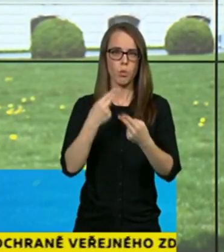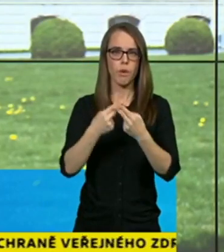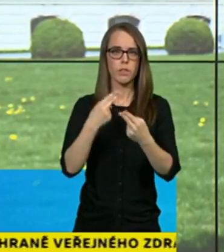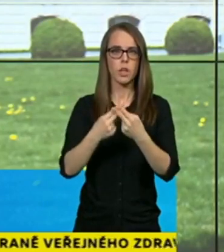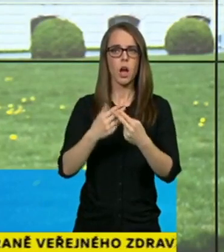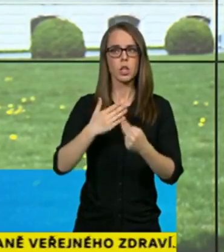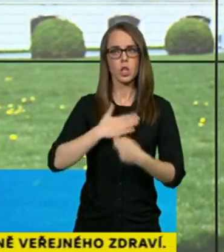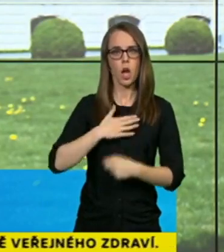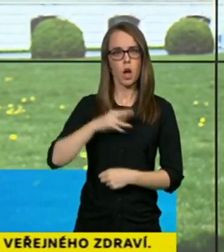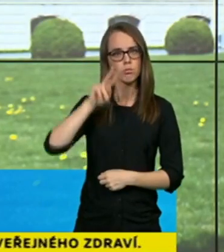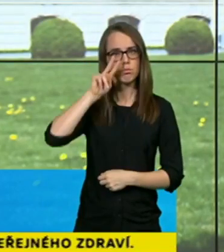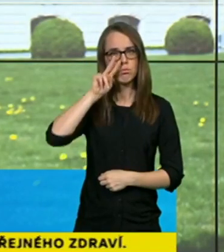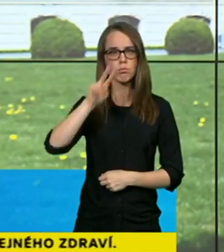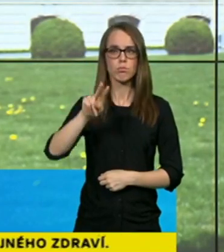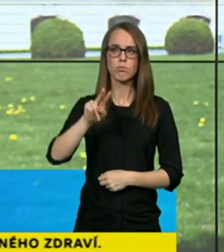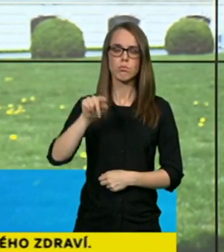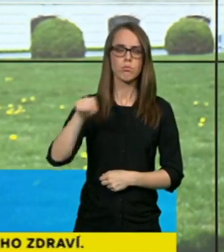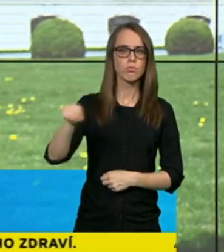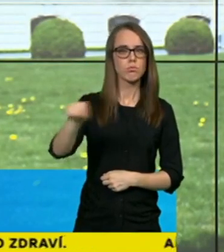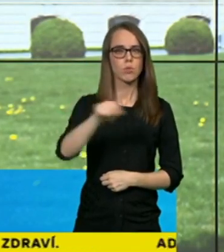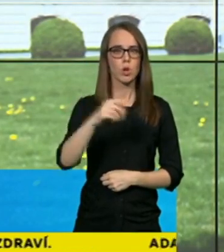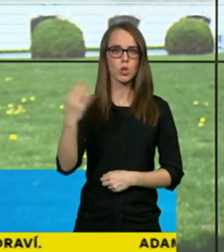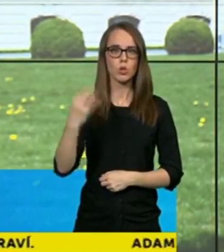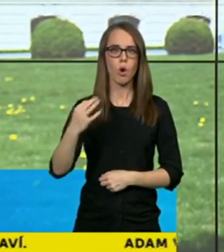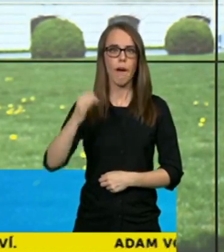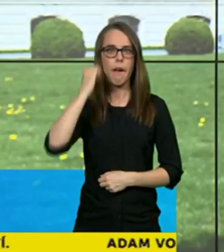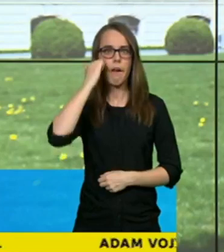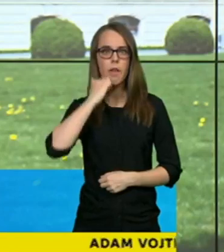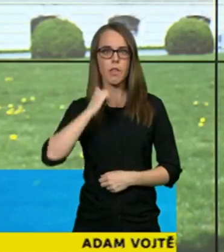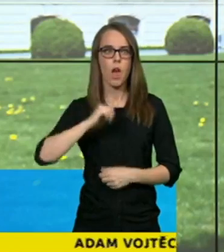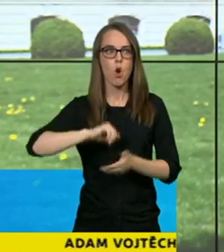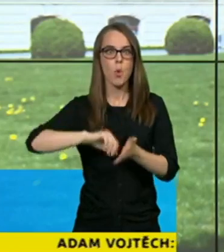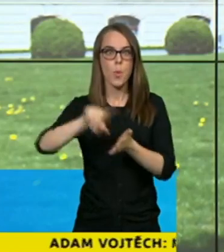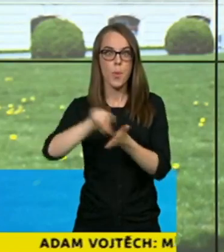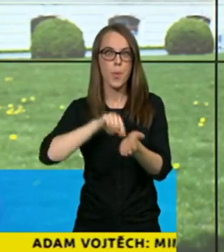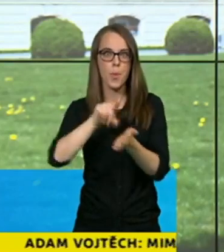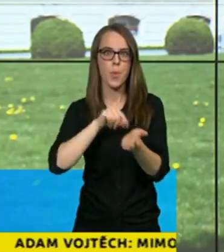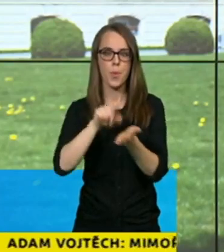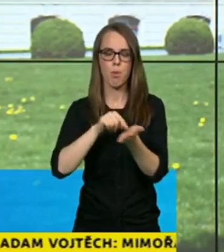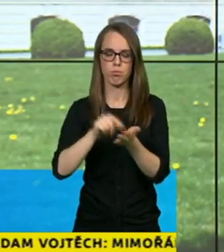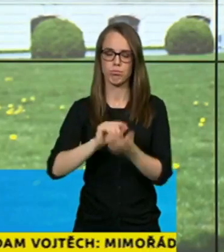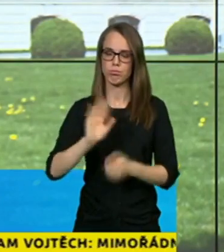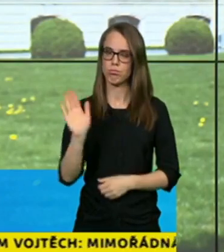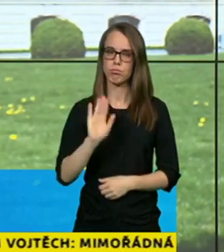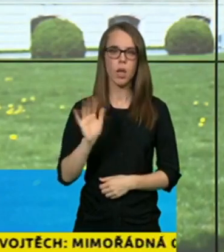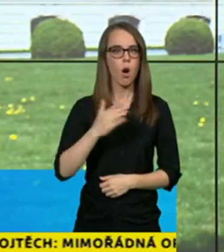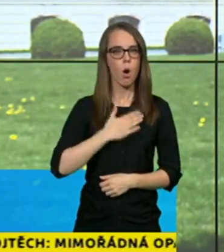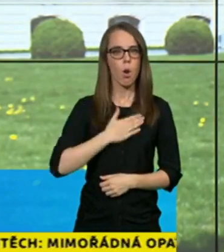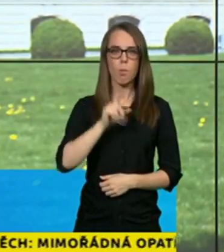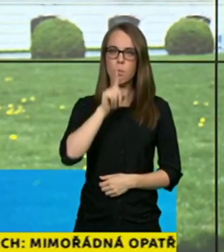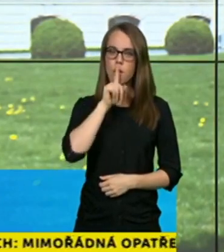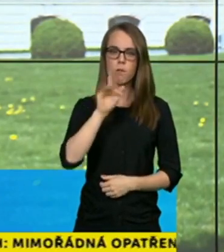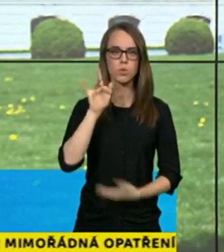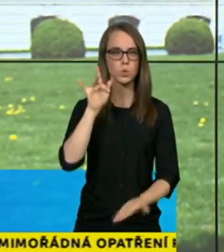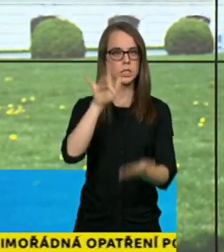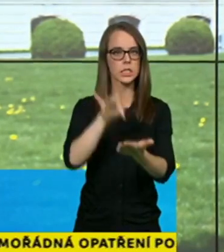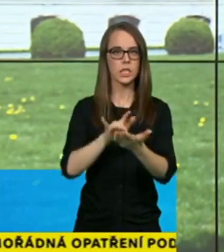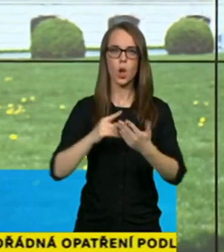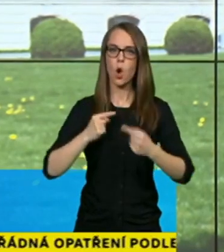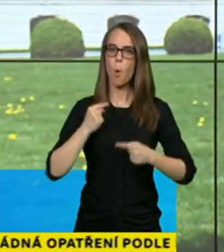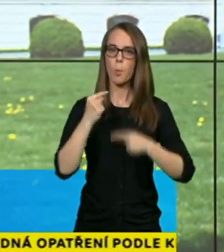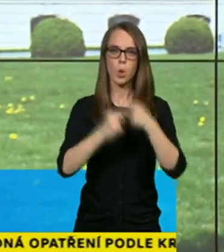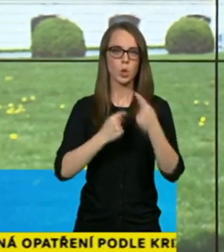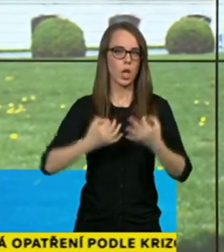pohledu se nedomníváme, že by měl dojít k jakémukoliv zneužití. Je to praktická věc, ale samozřejmě to nepopíráme. V dané chvíli nám to poslouží nesmírně,